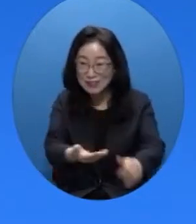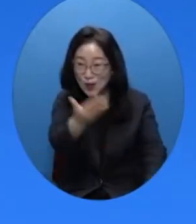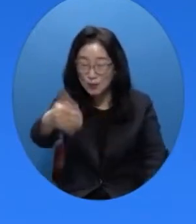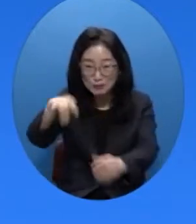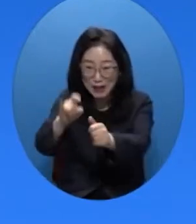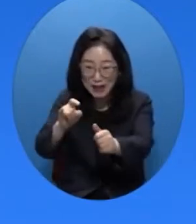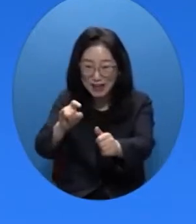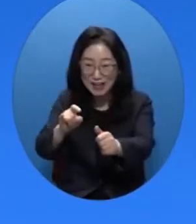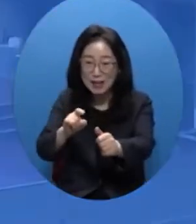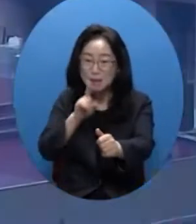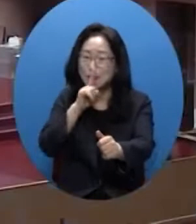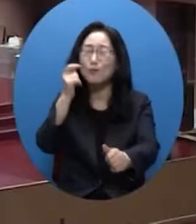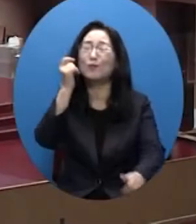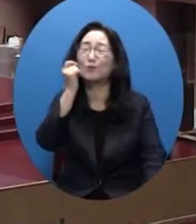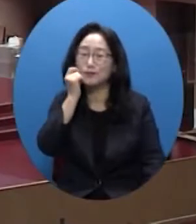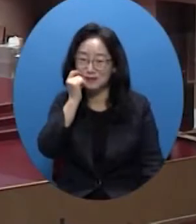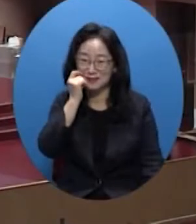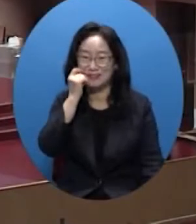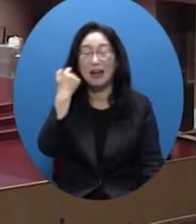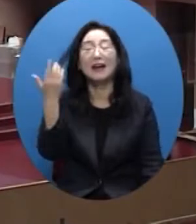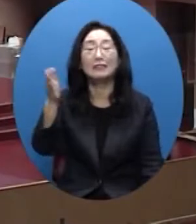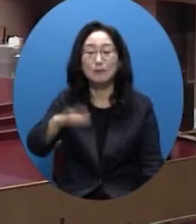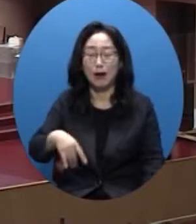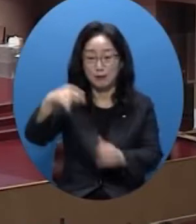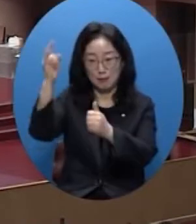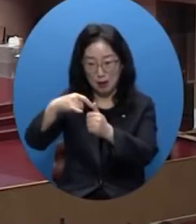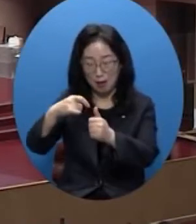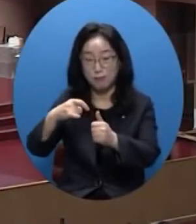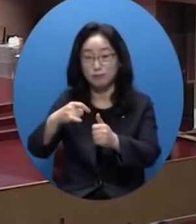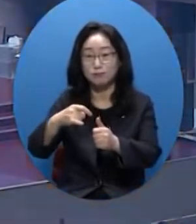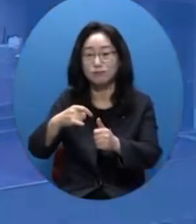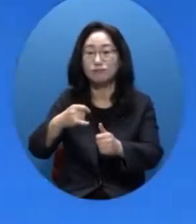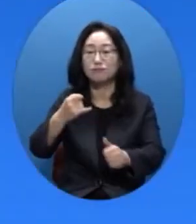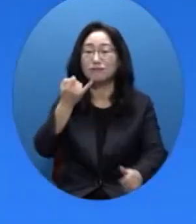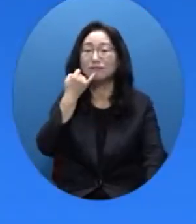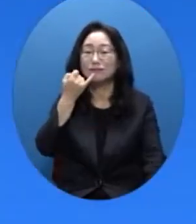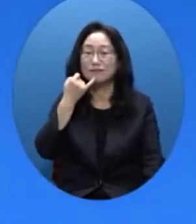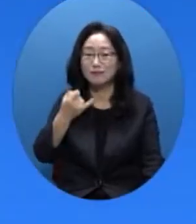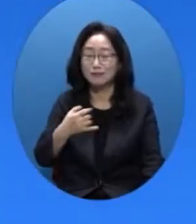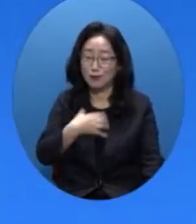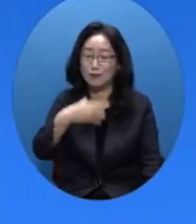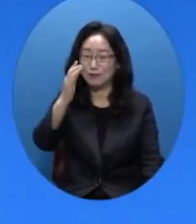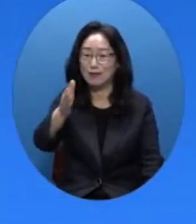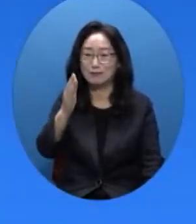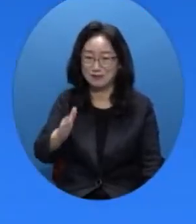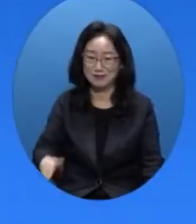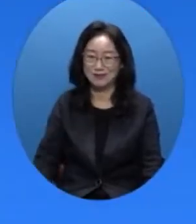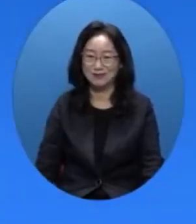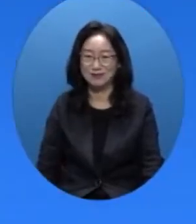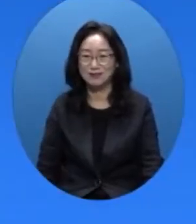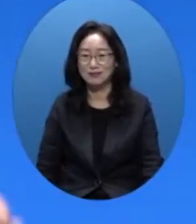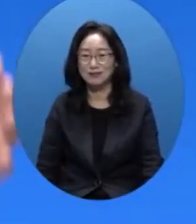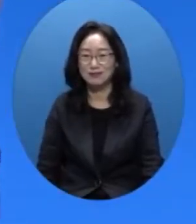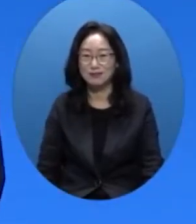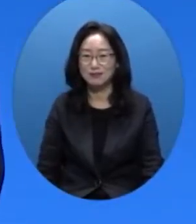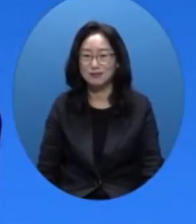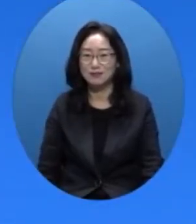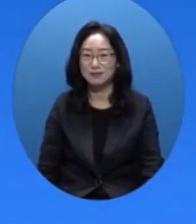그럴 순 없지만 아 걸려도 전혀 먹어 가지고 염려하지 말게 되기를 바랍니다